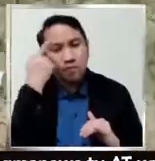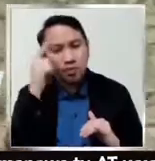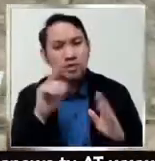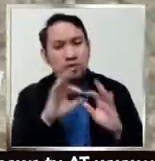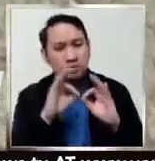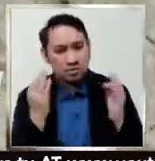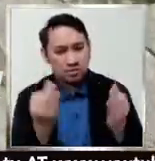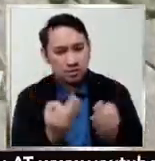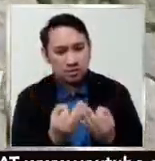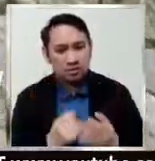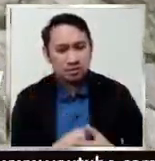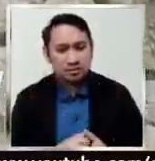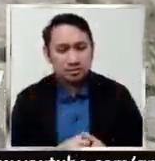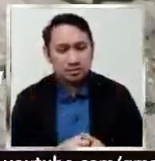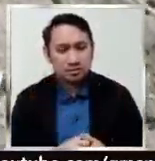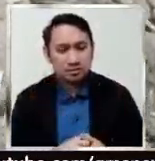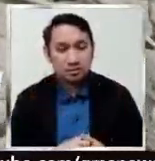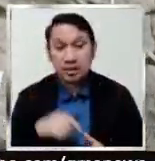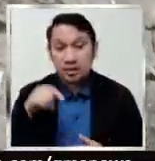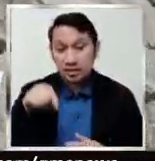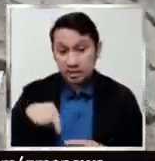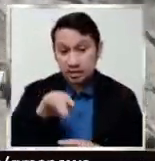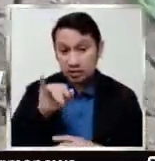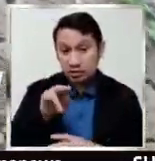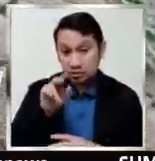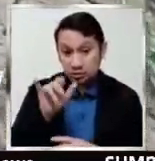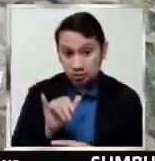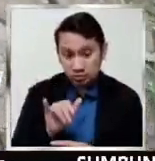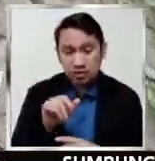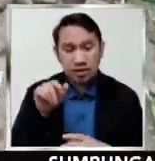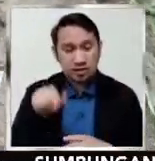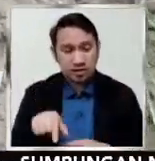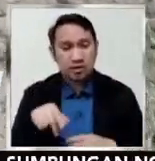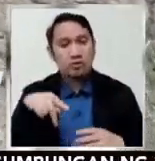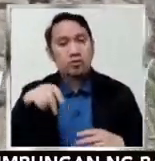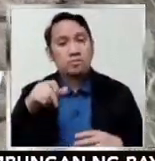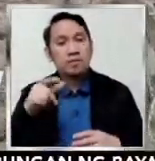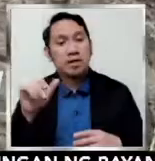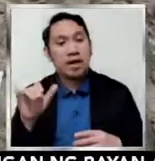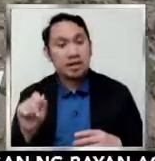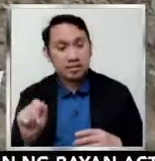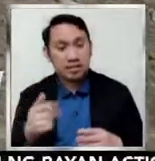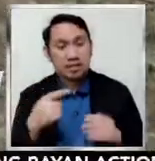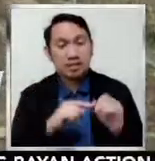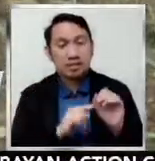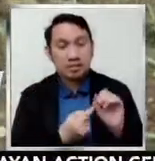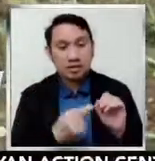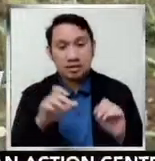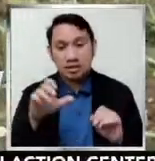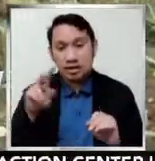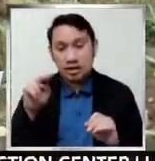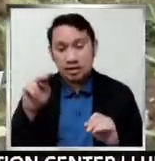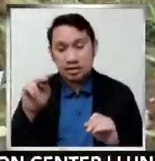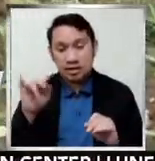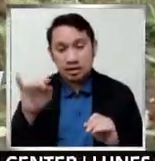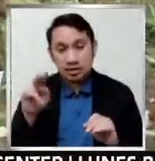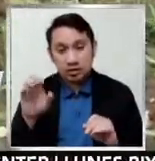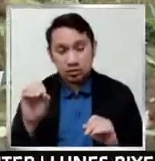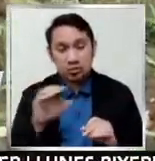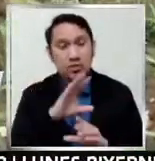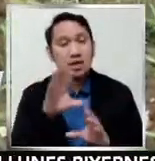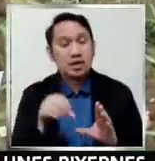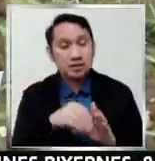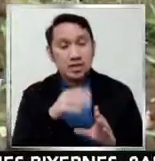Nitong Hunyo, idineklara ng PAGASA ang umpisa ng El Nino at kabilang ang mga magsasaka sa Cagayan